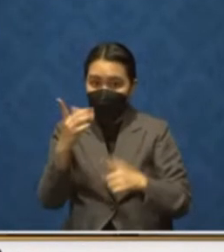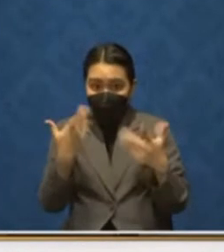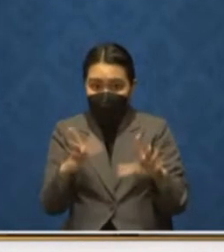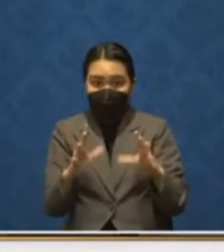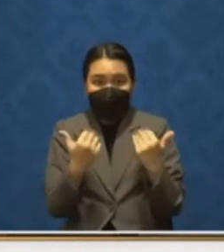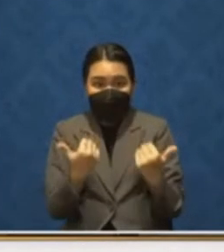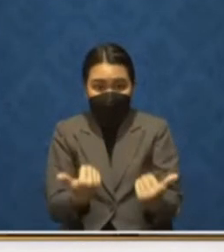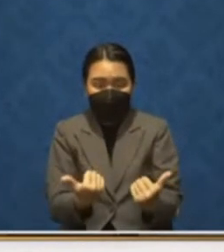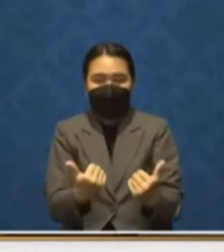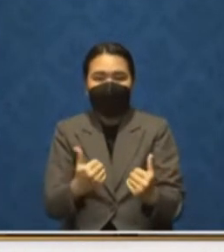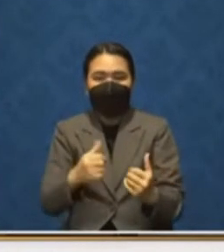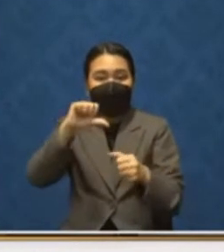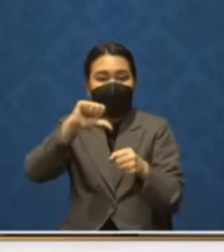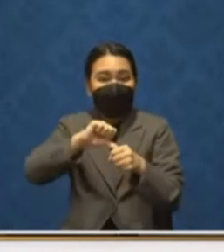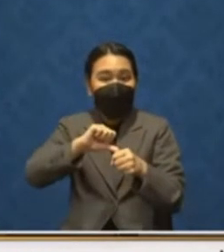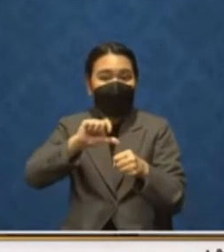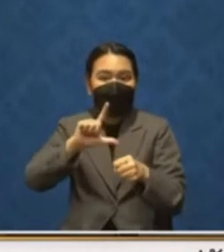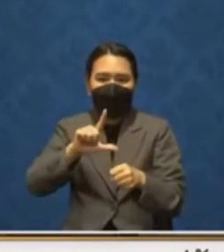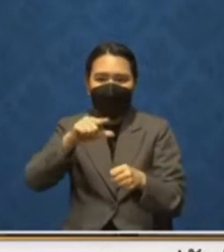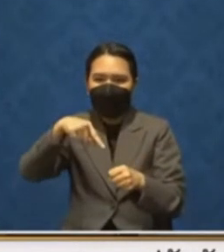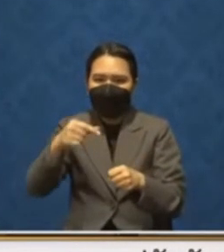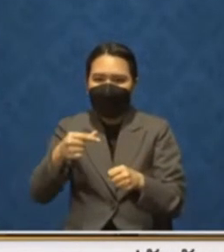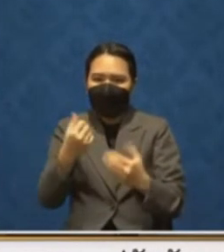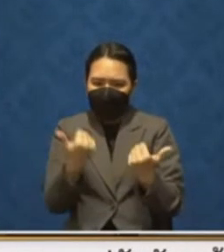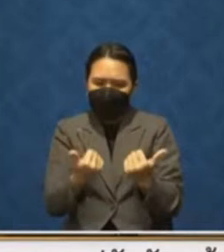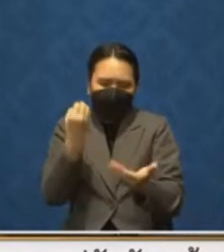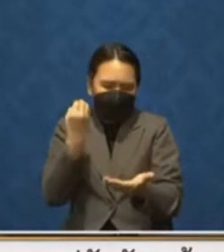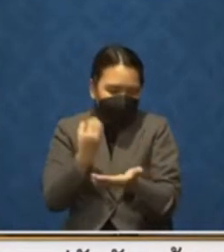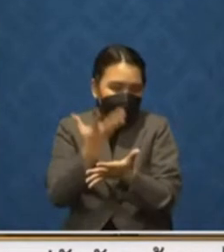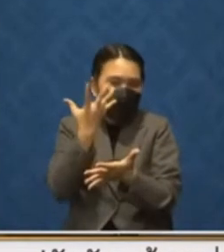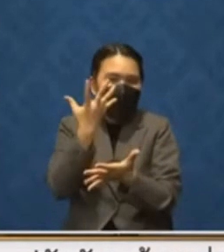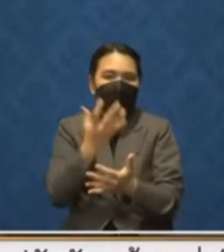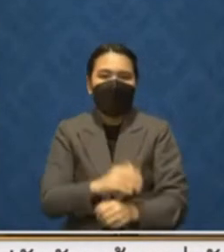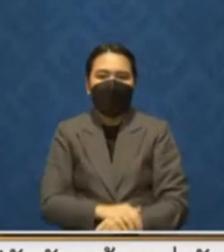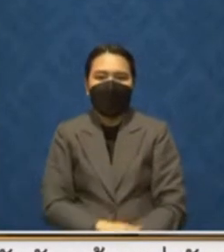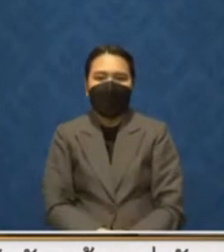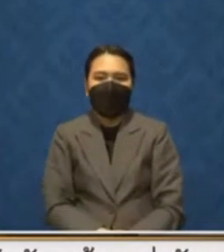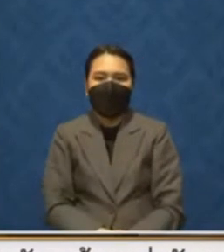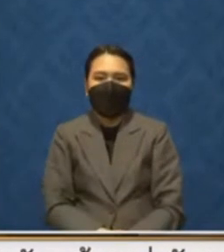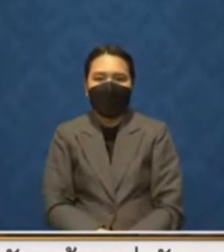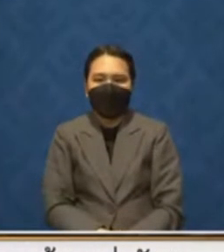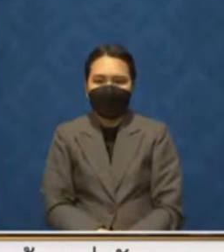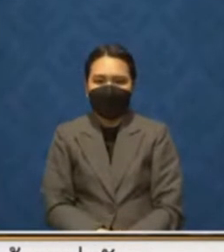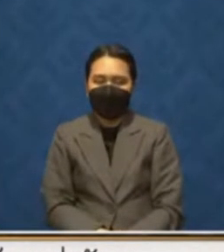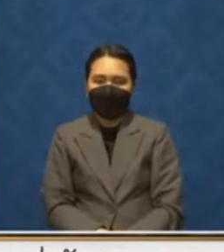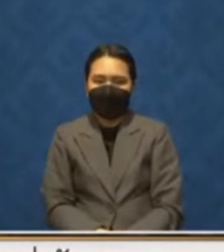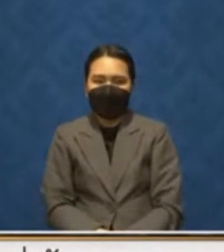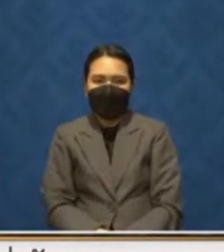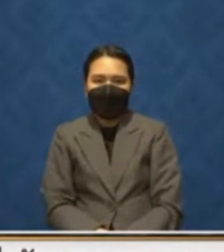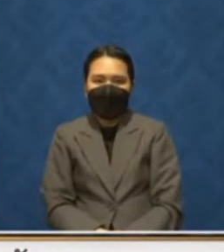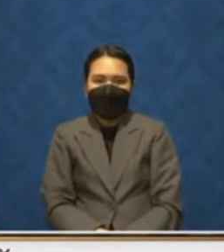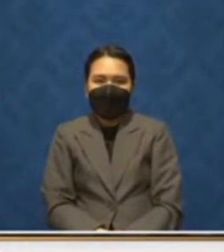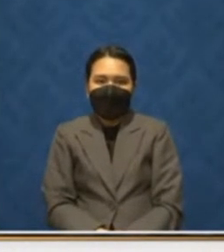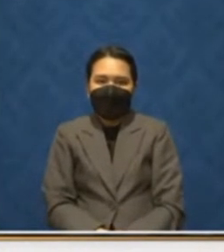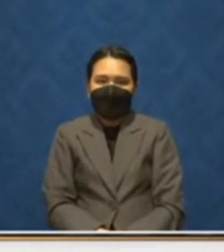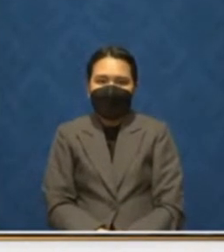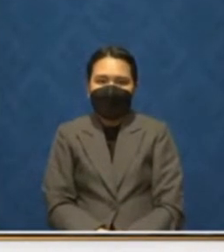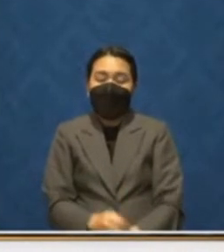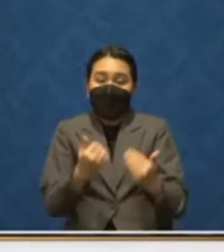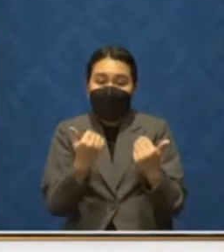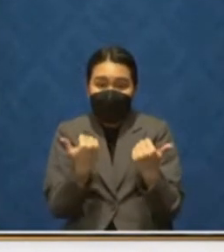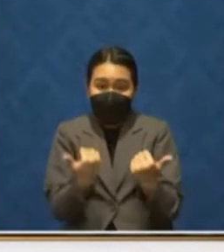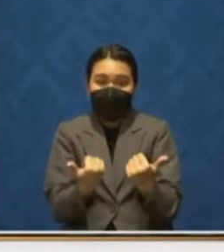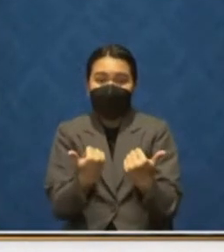แทนอยู่5สถานที่ก็โลกัสทุกวันนี้นะครับราคา